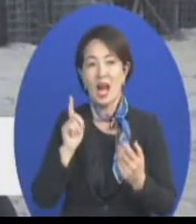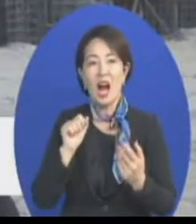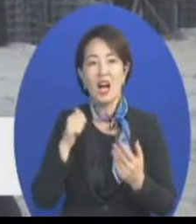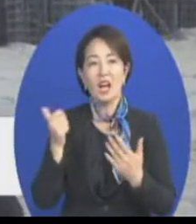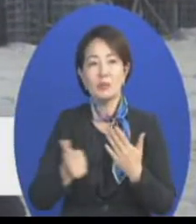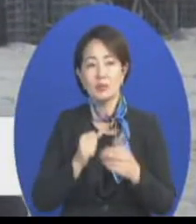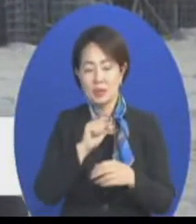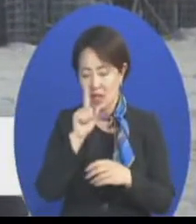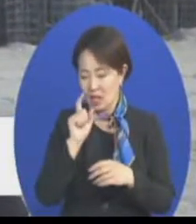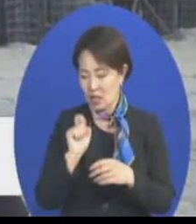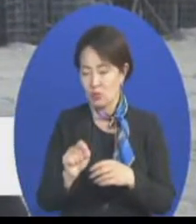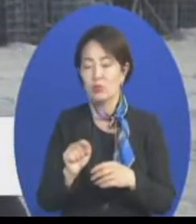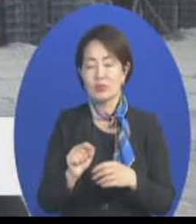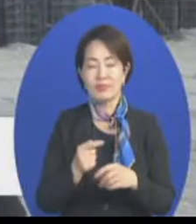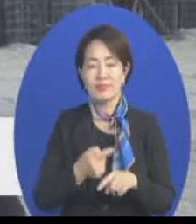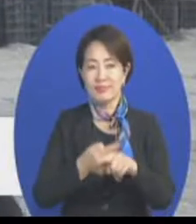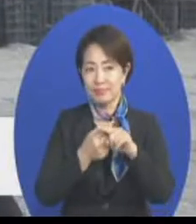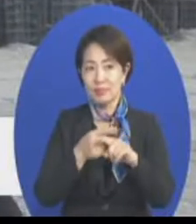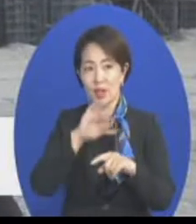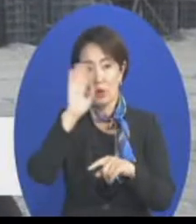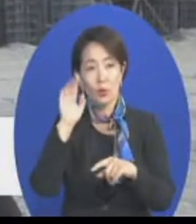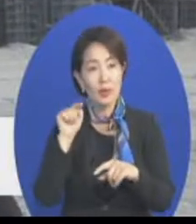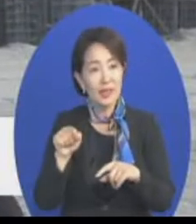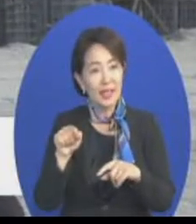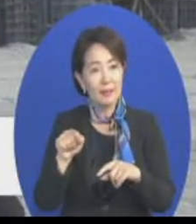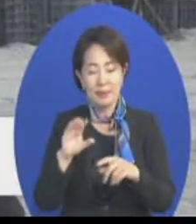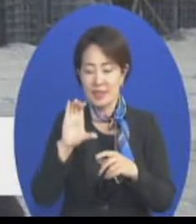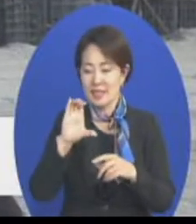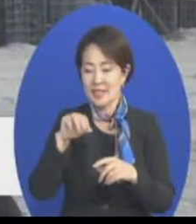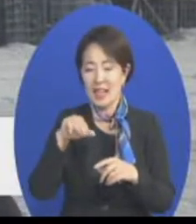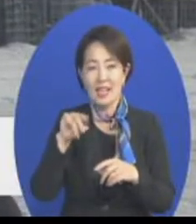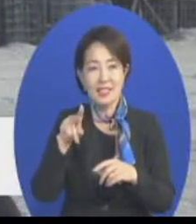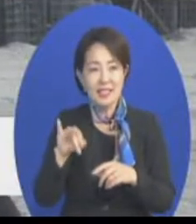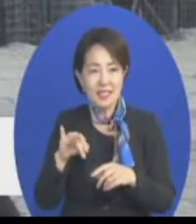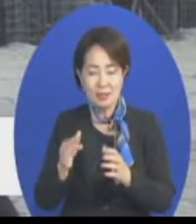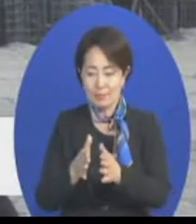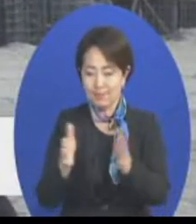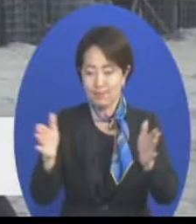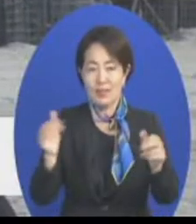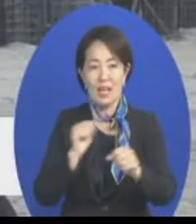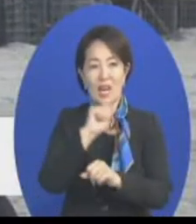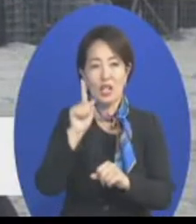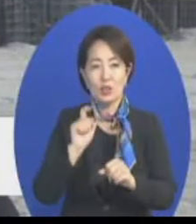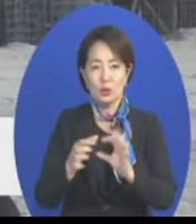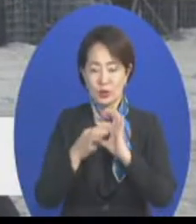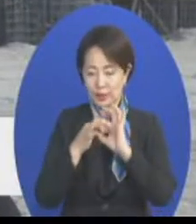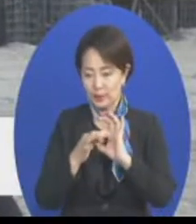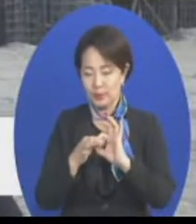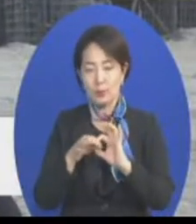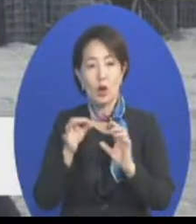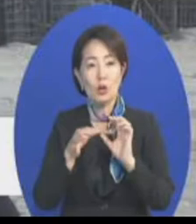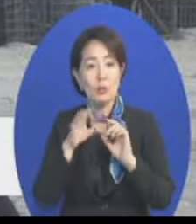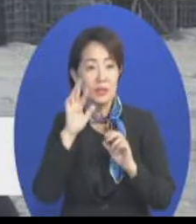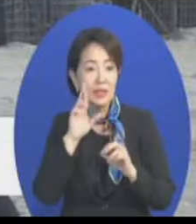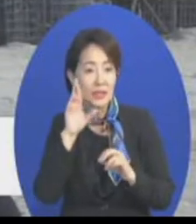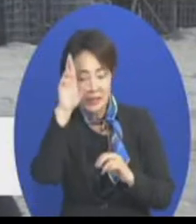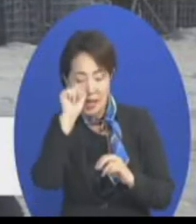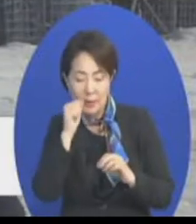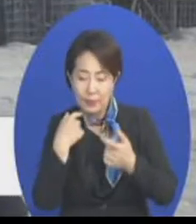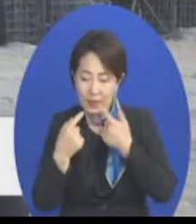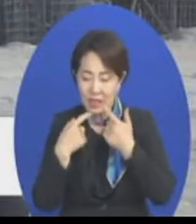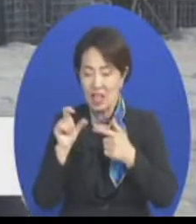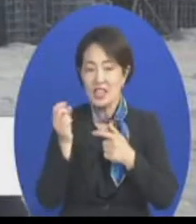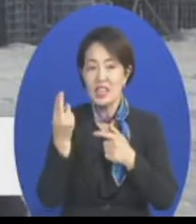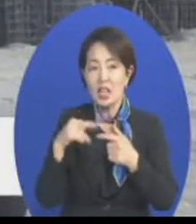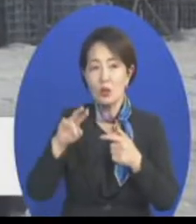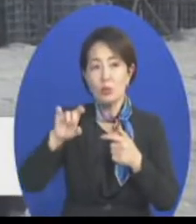асуудал хүндрэлт үүсгэж байгаа юм байна. Дулааны станцуудыг бас өргөдөх асуудлуудыг холбоотой бас яамдууд нэр ялангуяа энэ дид